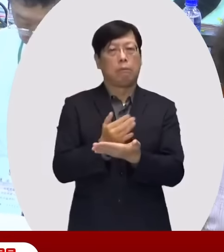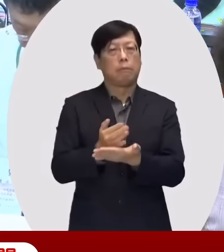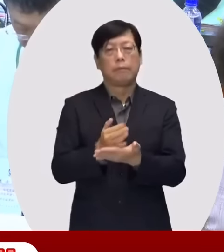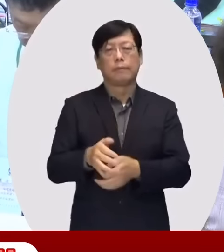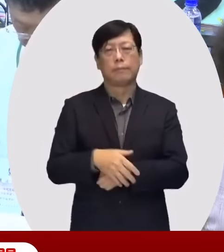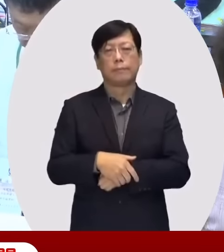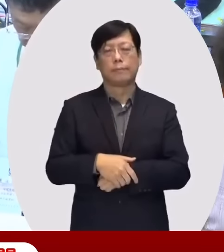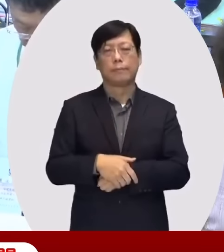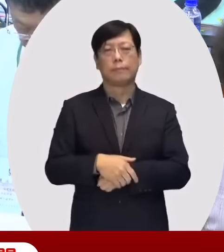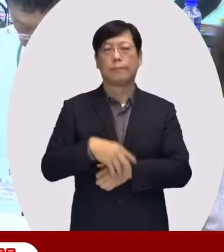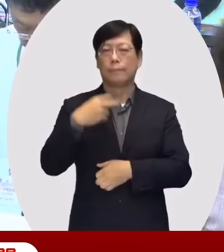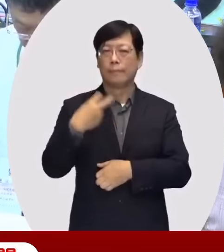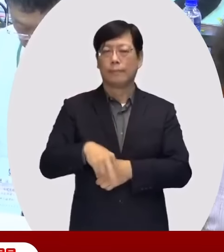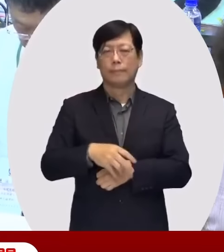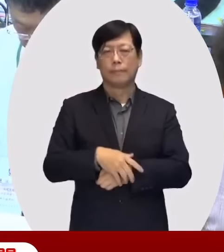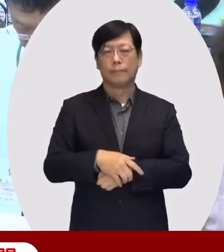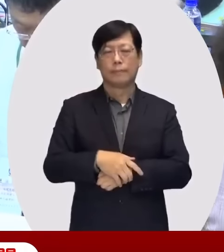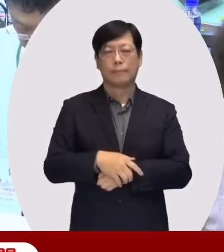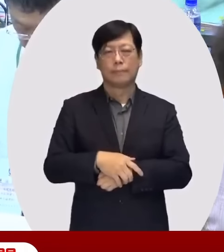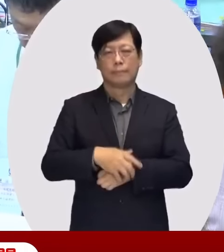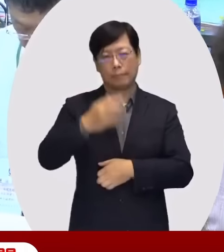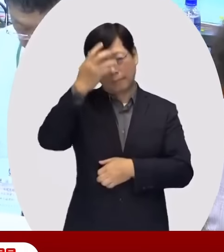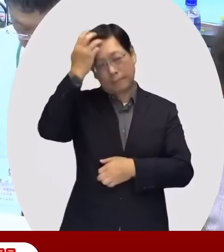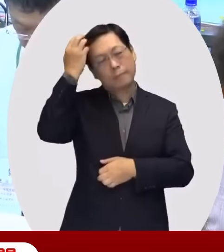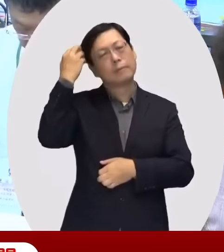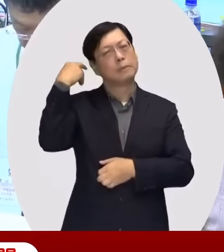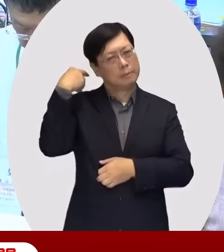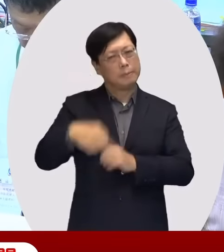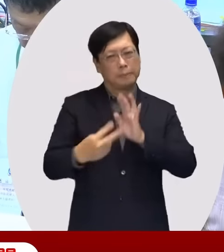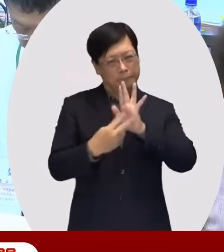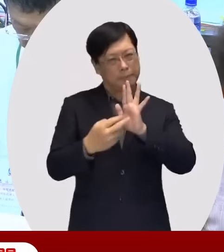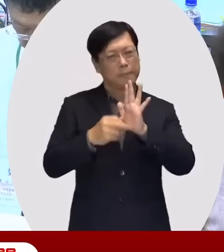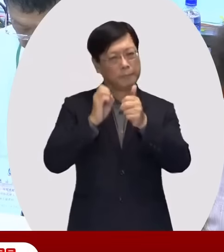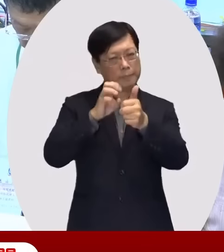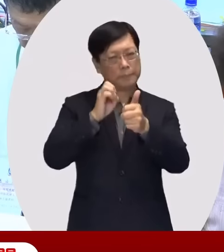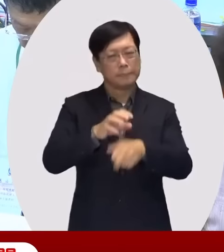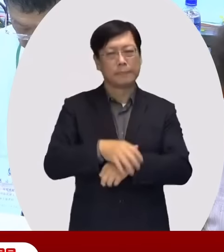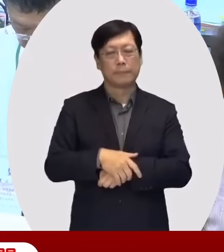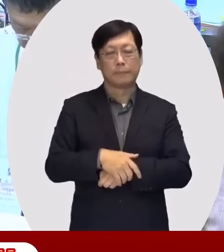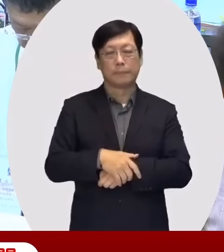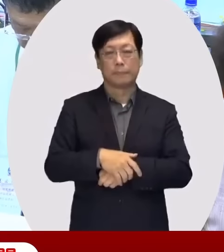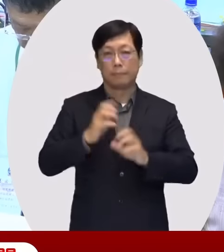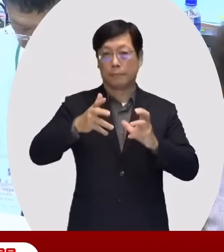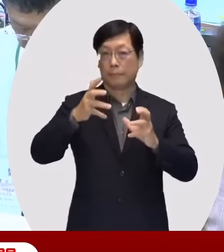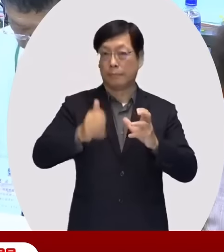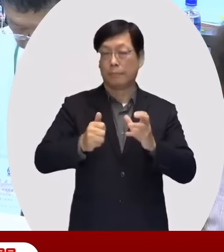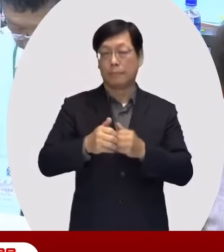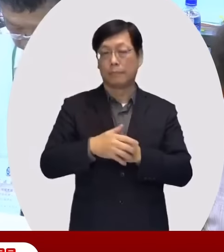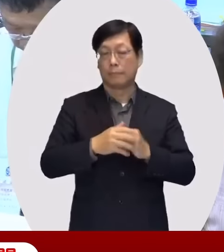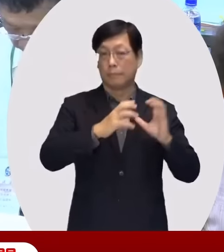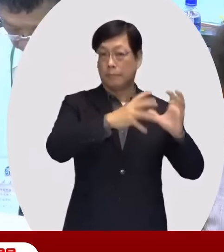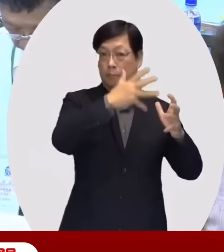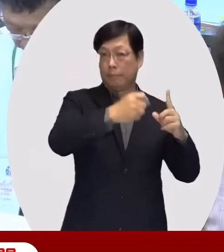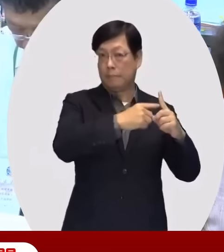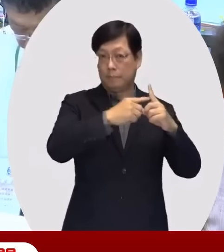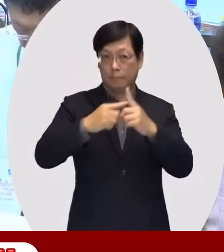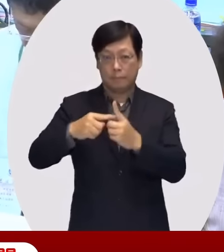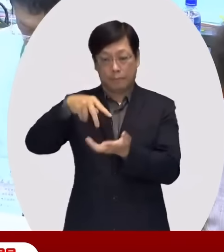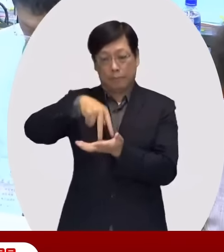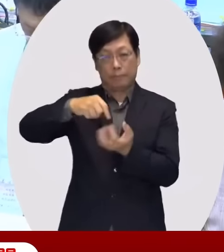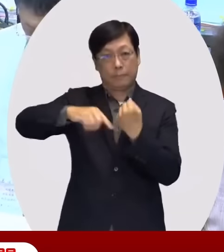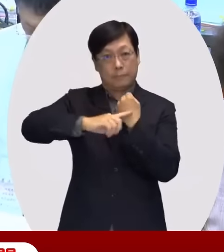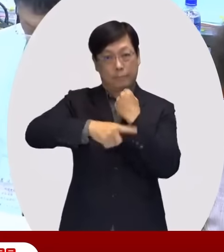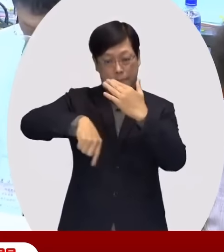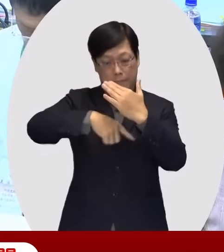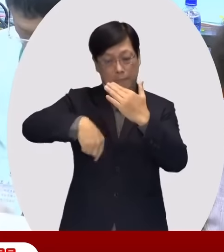的裁判。而且我们必须要再度强调的是，总统到立法院